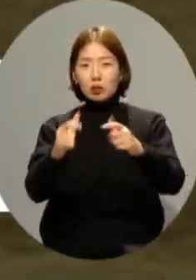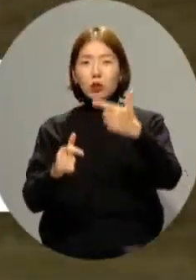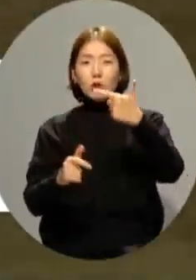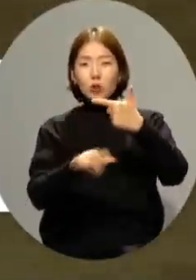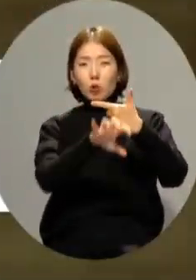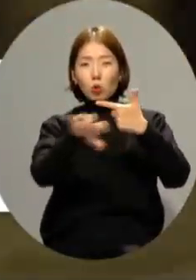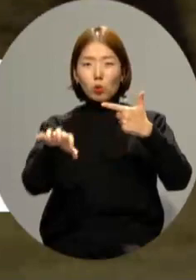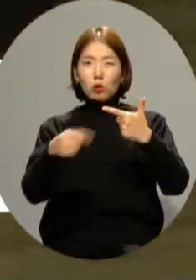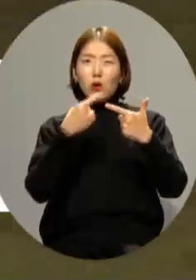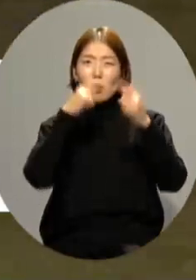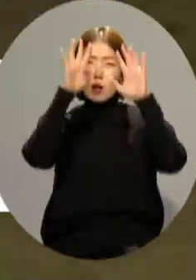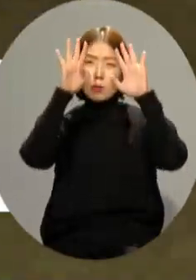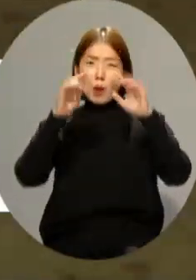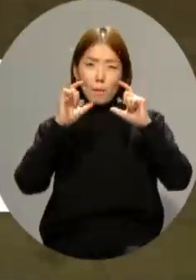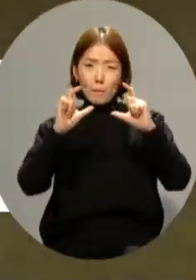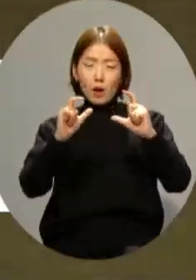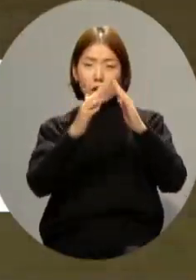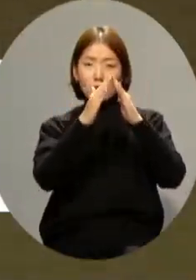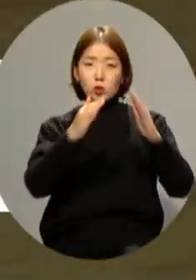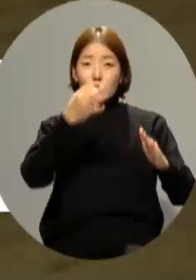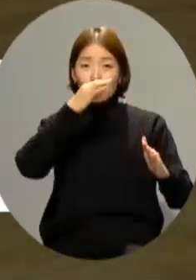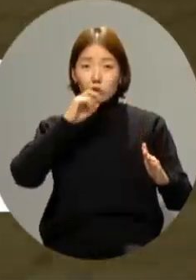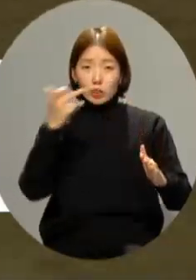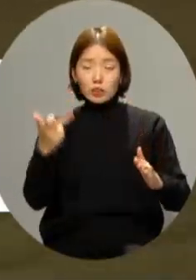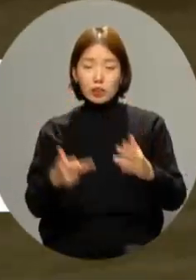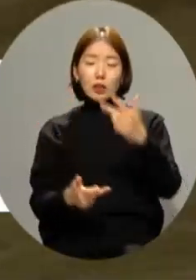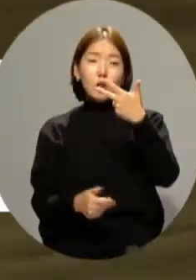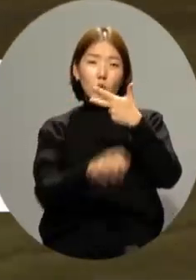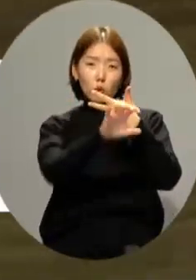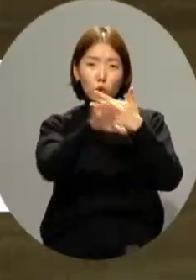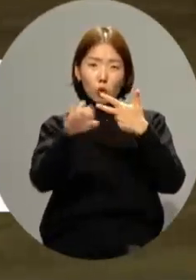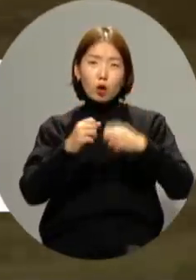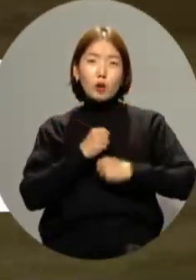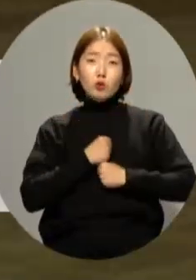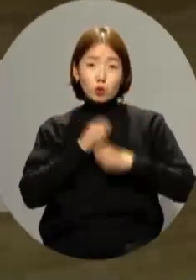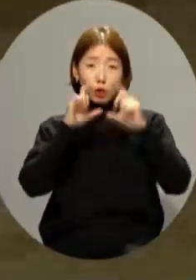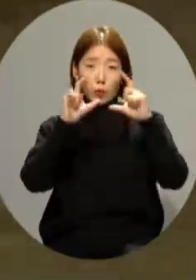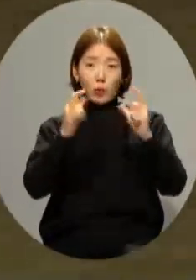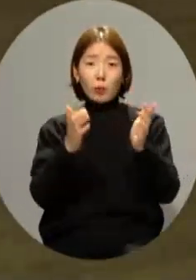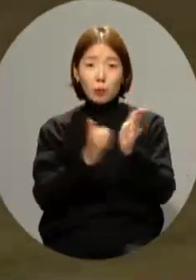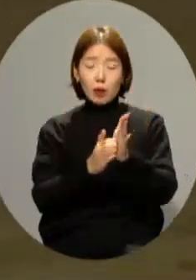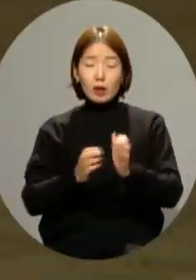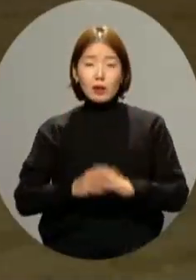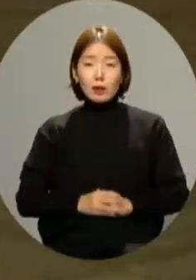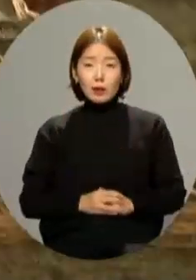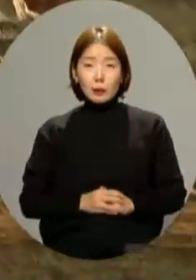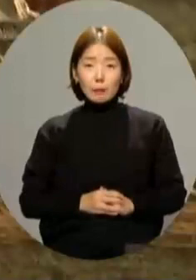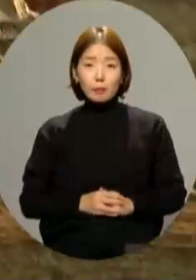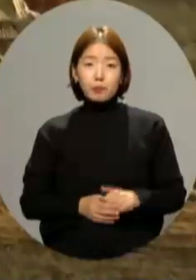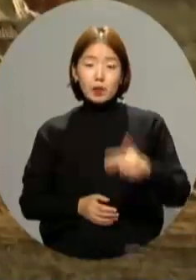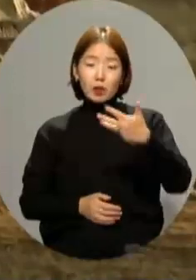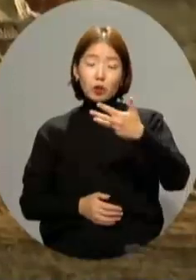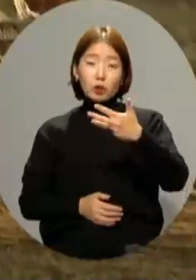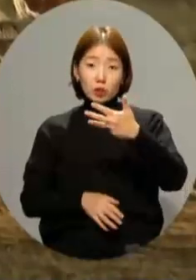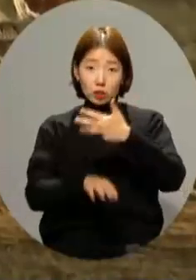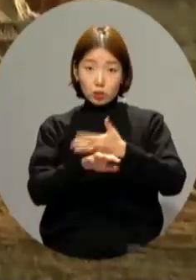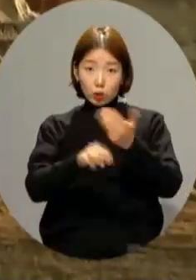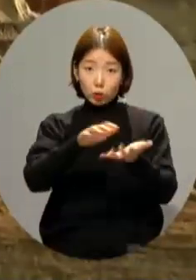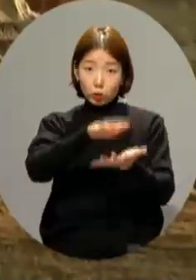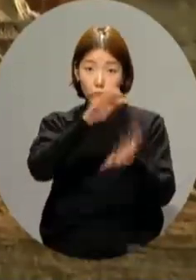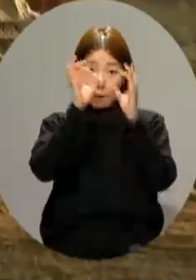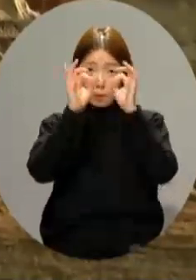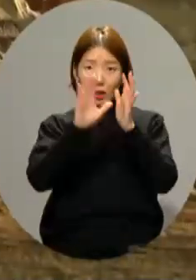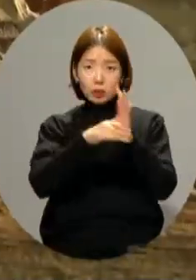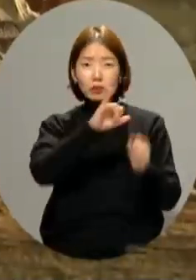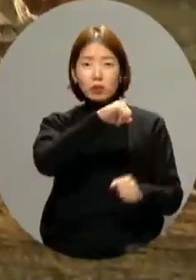6곳에 대설경보가, 전주와 익산 등 7개 지역에는 대설주의보가 내려졌습니다. 현재 8시 기준 누적